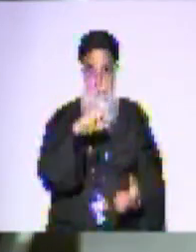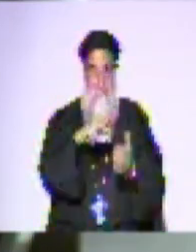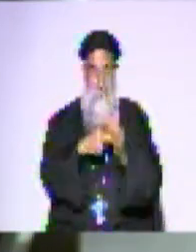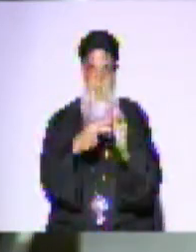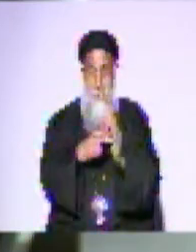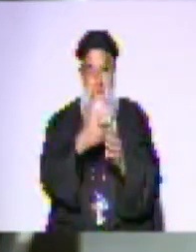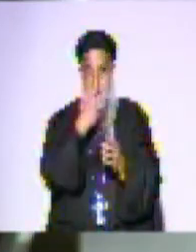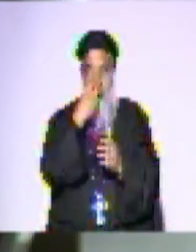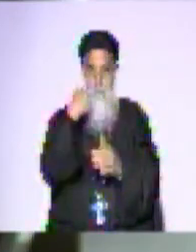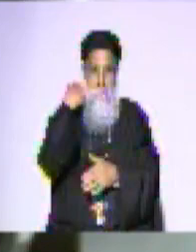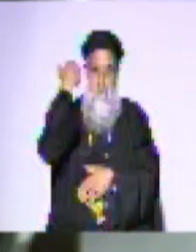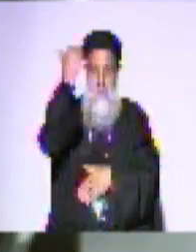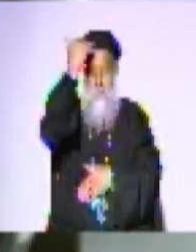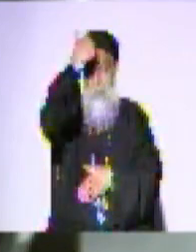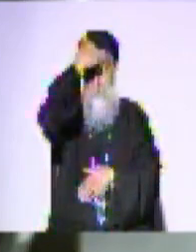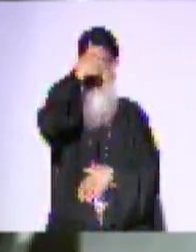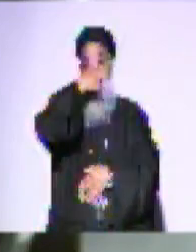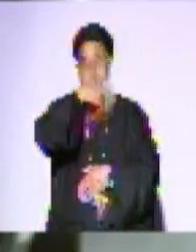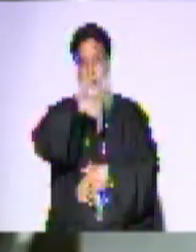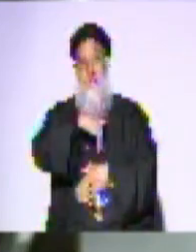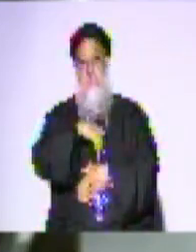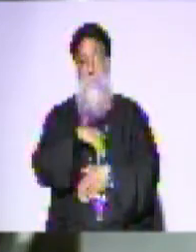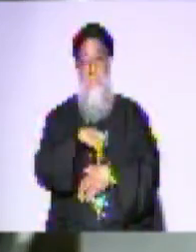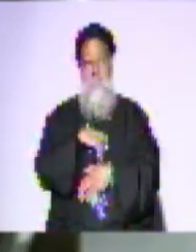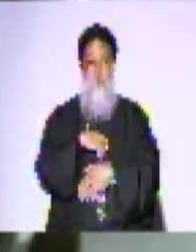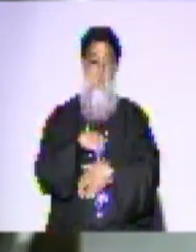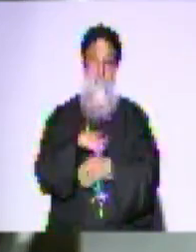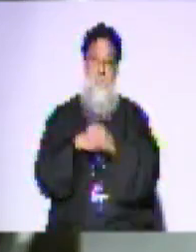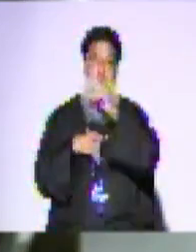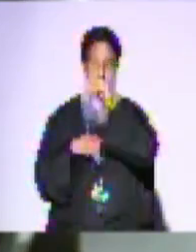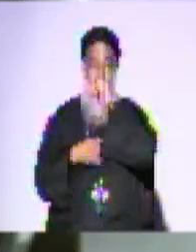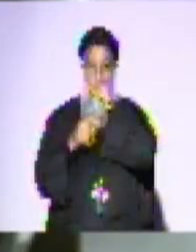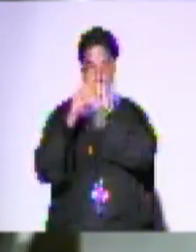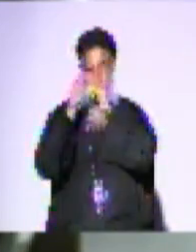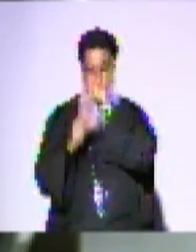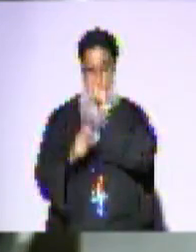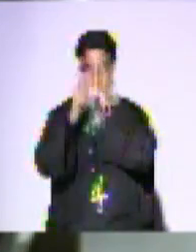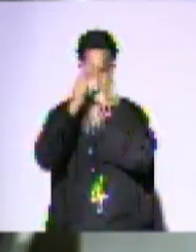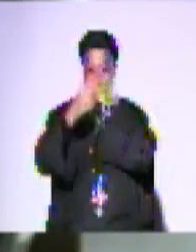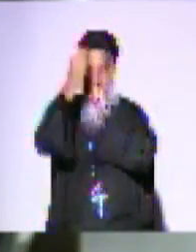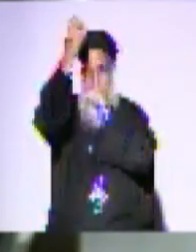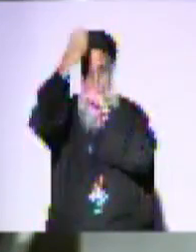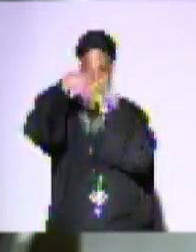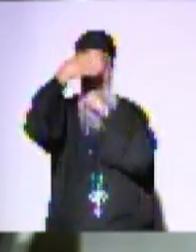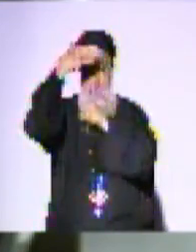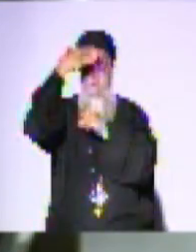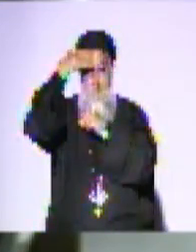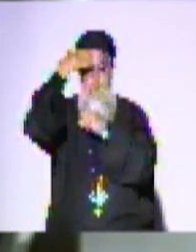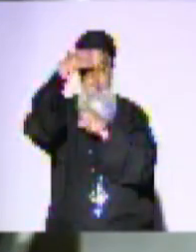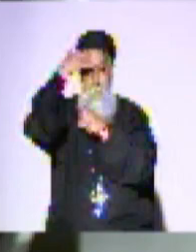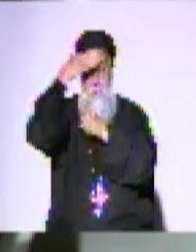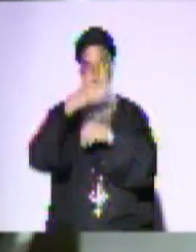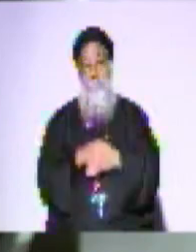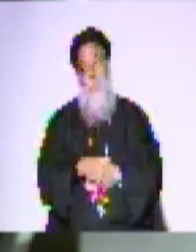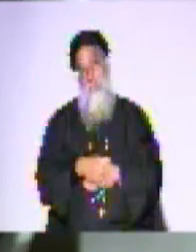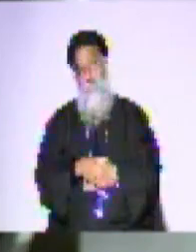الروح القدس في الإنسان، وكل سر بيدي عطية معينة بمادة معينة.